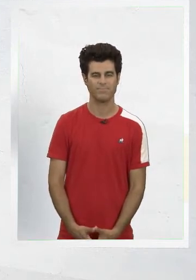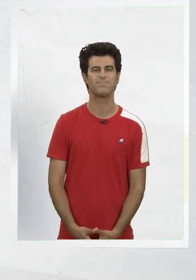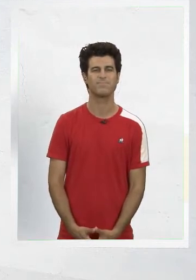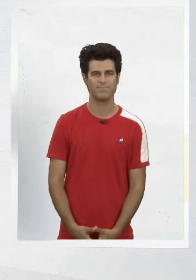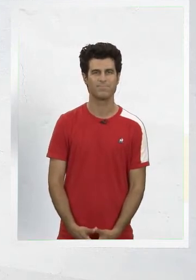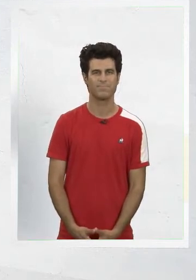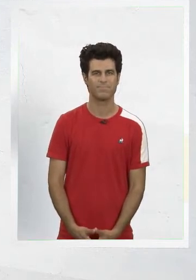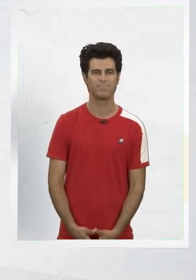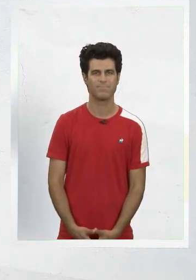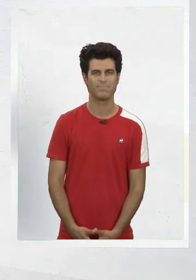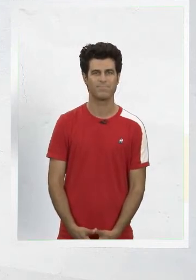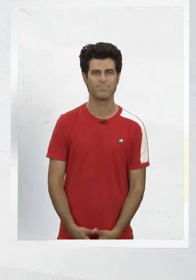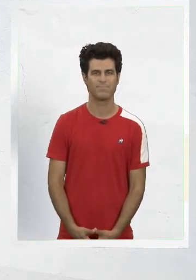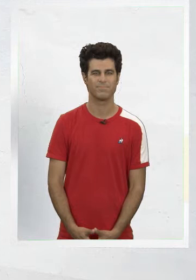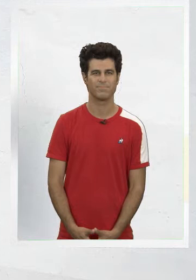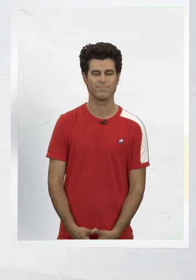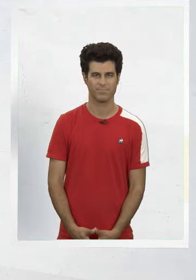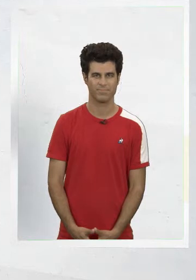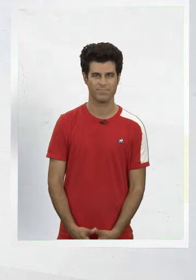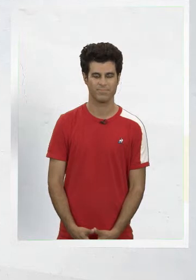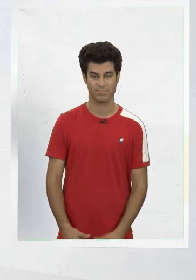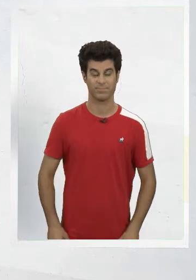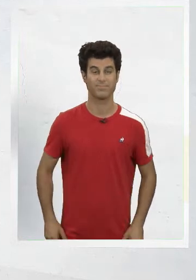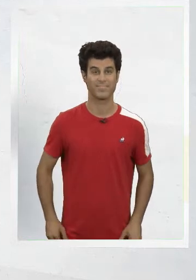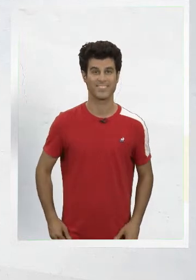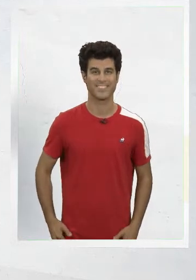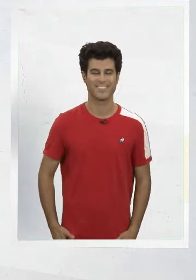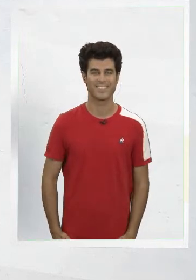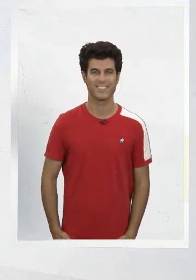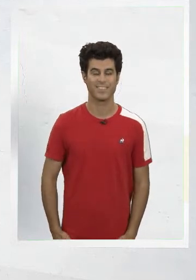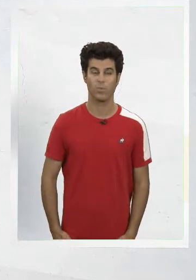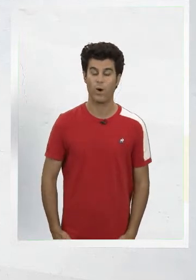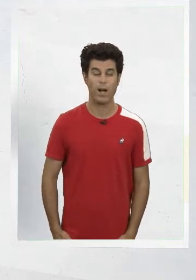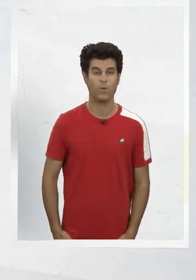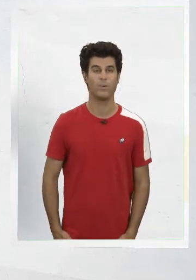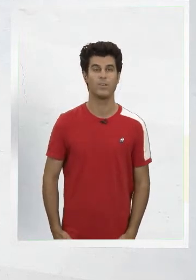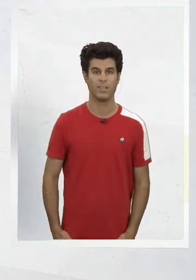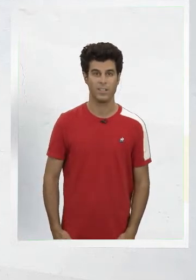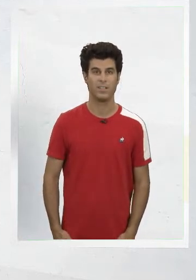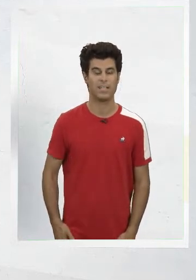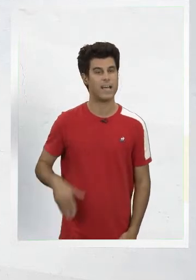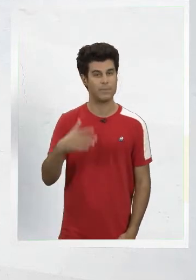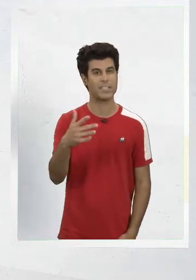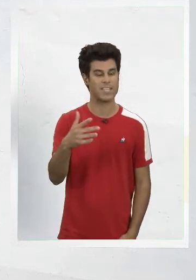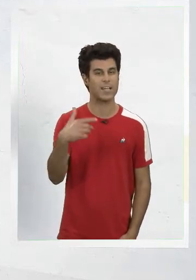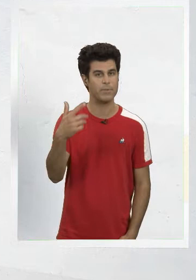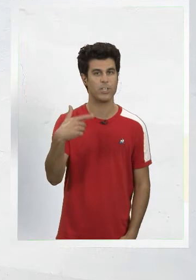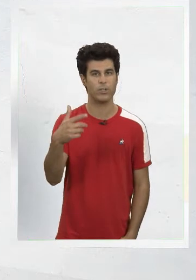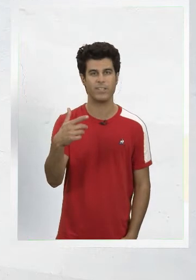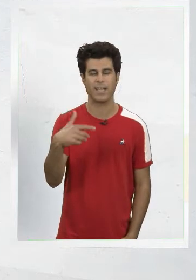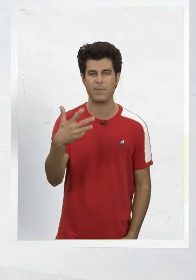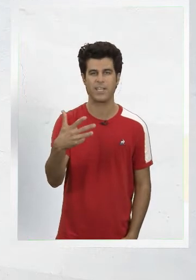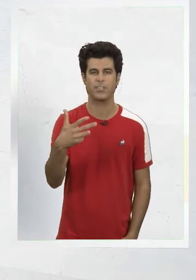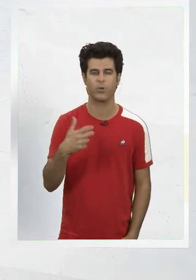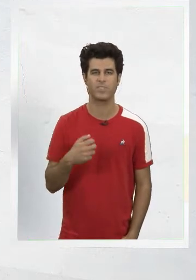כן. קודם כל תרמתי את השיער שלי פעמיים. וואו. את תרמת את השיער למי שלא